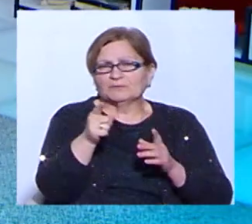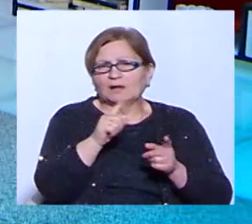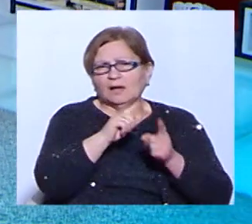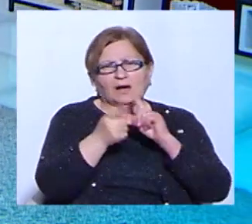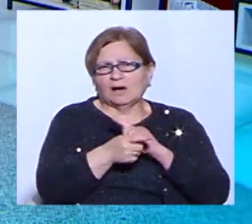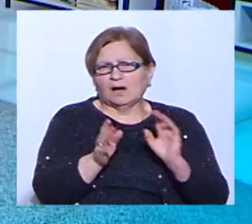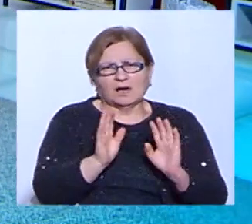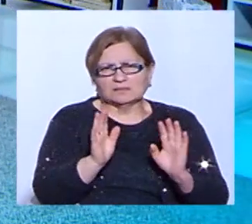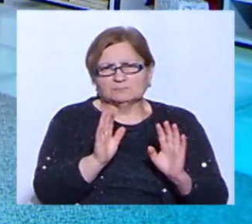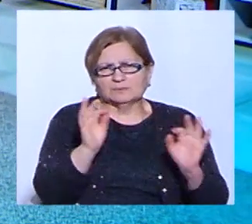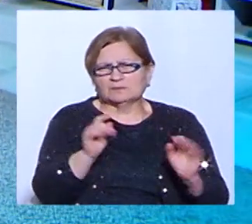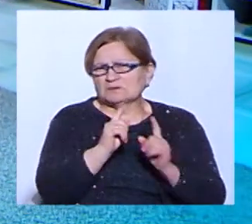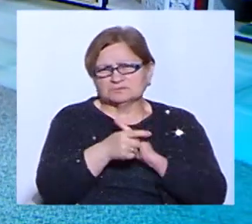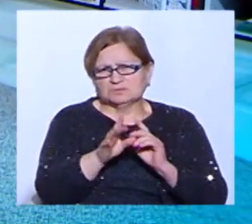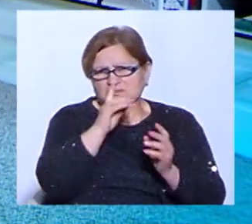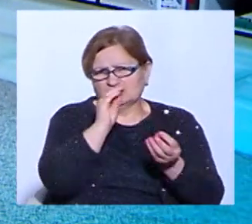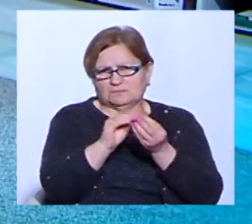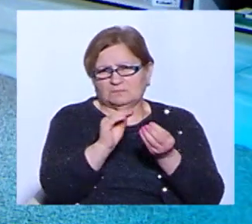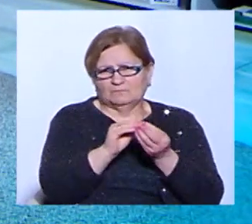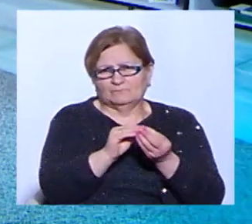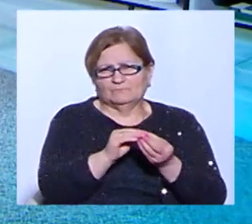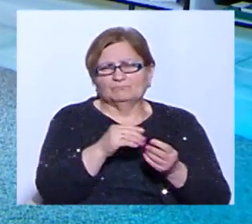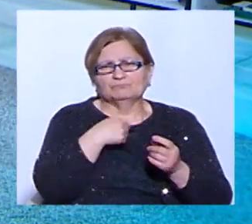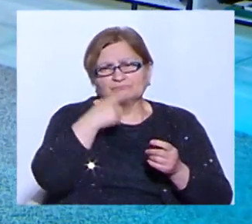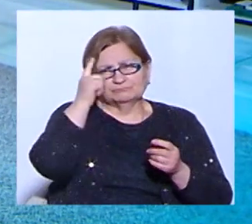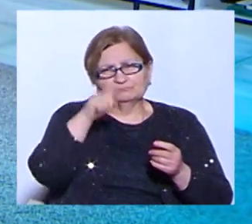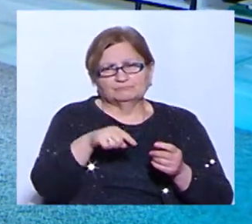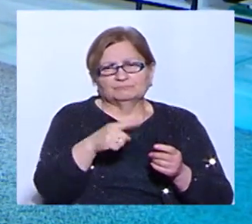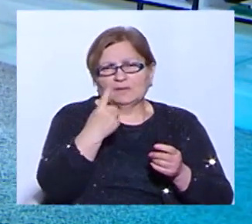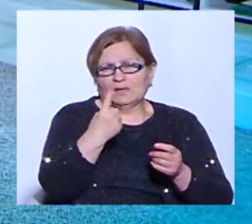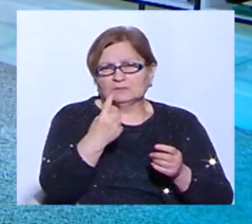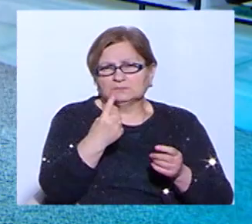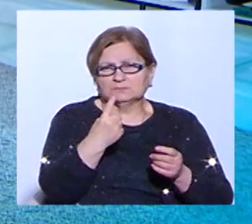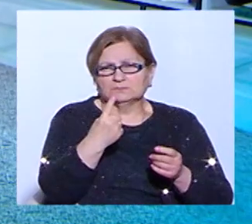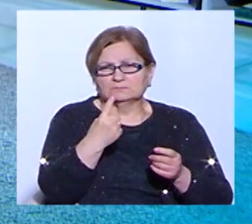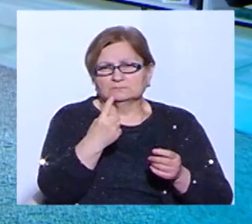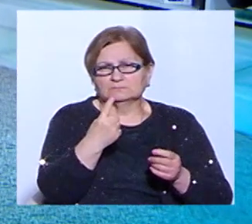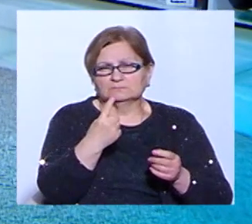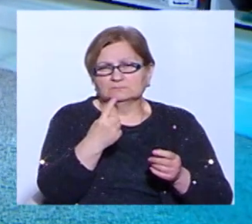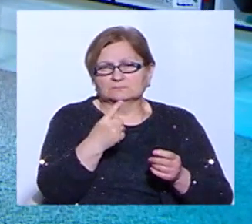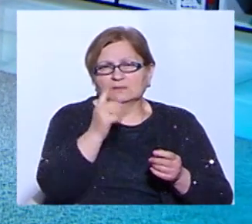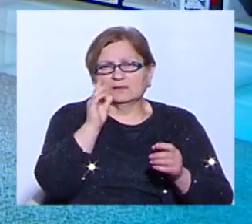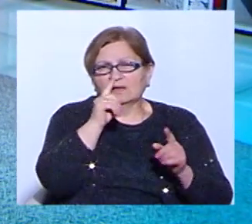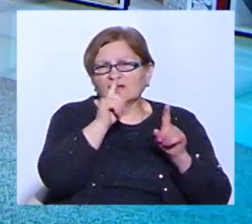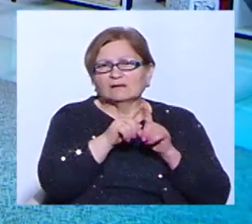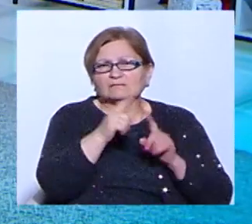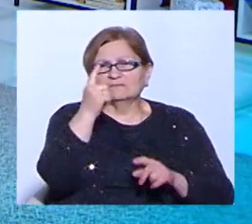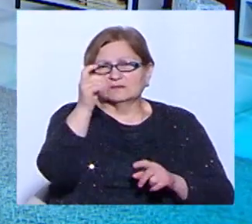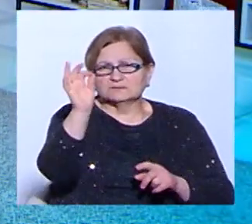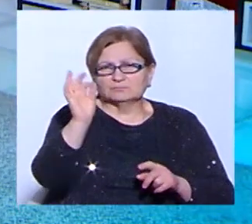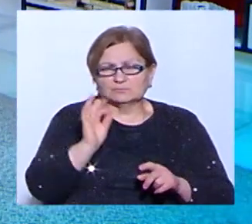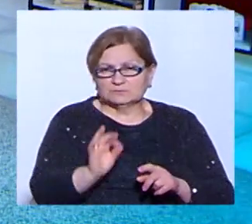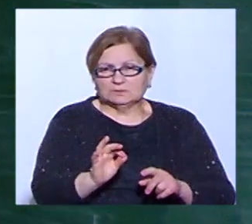არ იცვლება, 1-ზე გამრავლებით არაფერი არ იცვლება. ასევე ჩვენ ვიცით, რომ 1 იგივე 100%-ია,